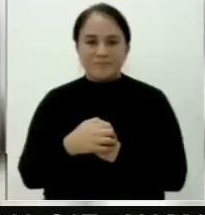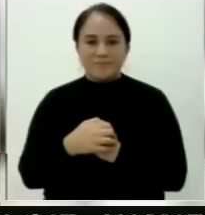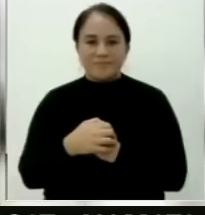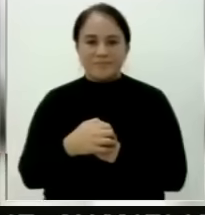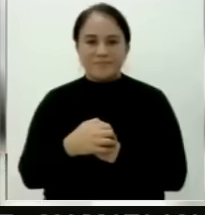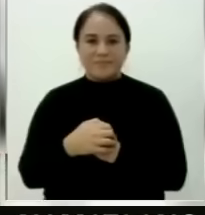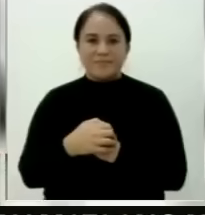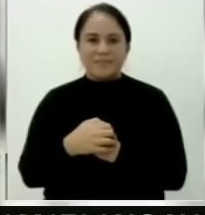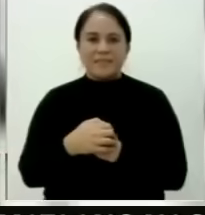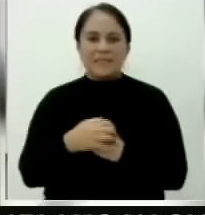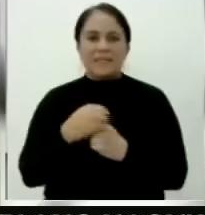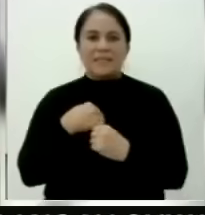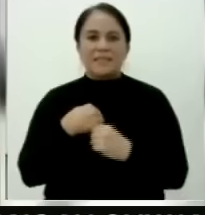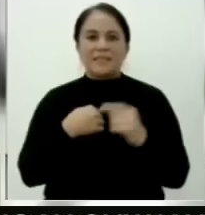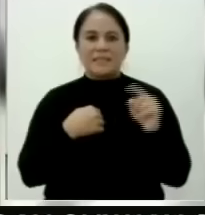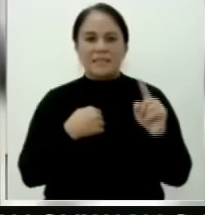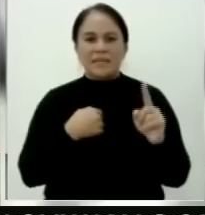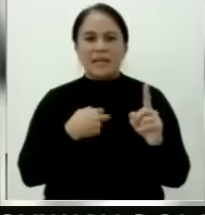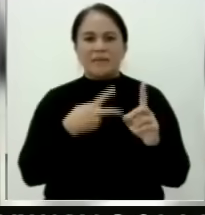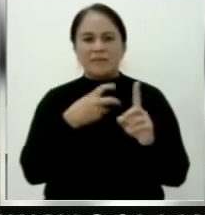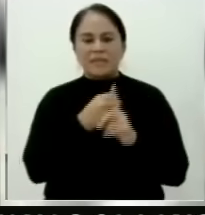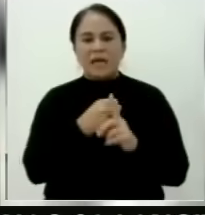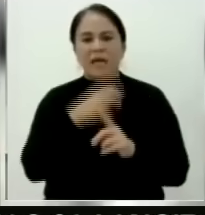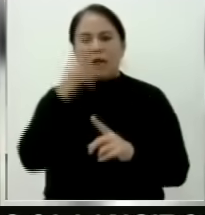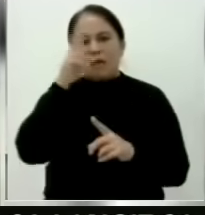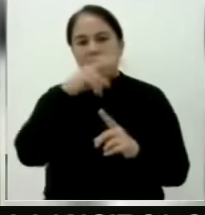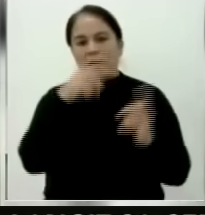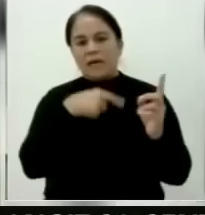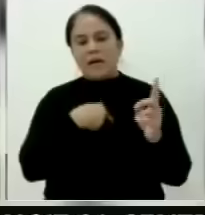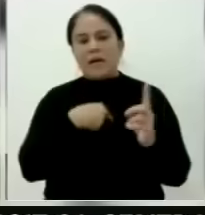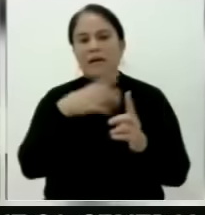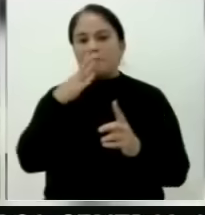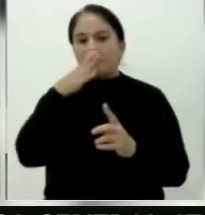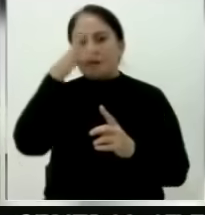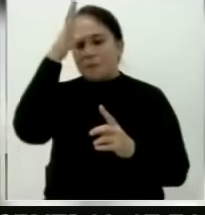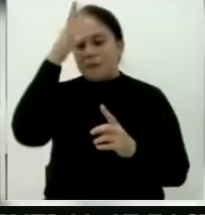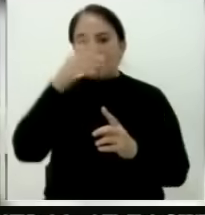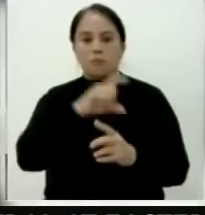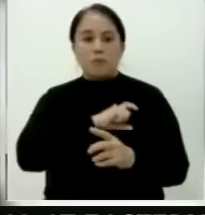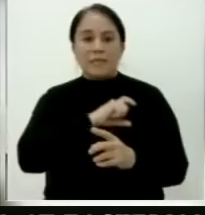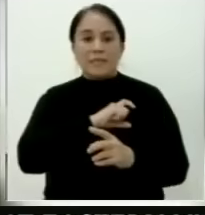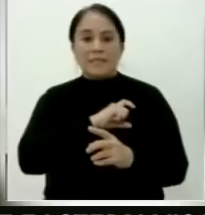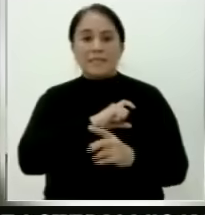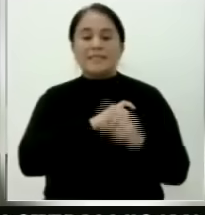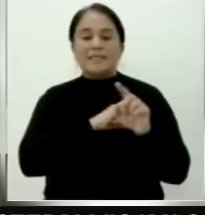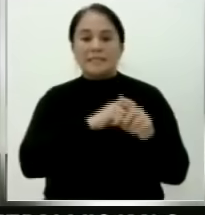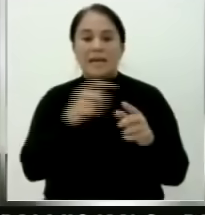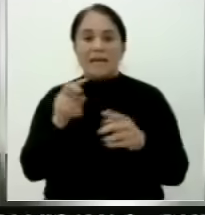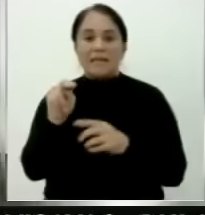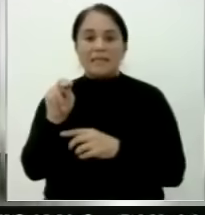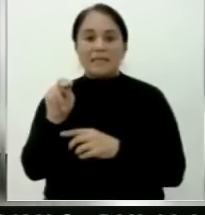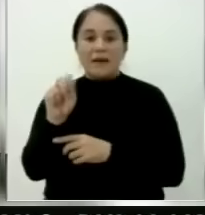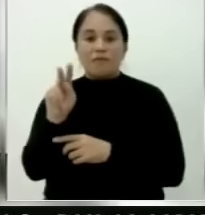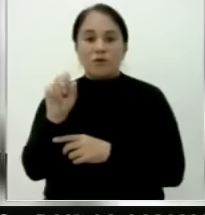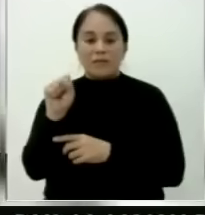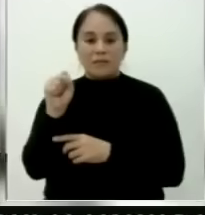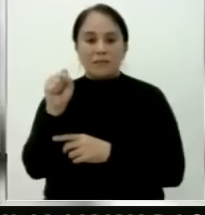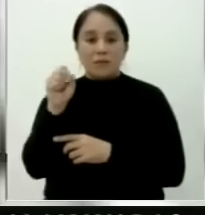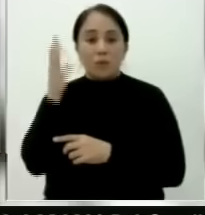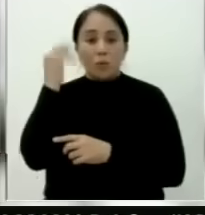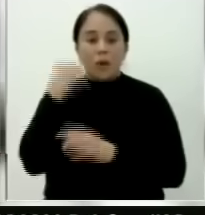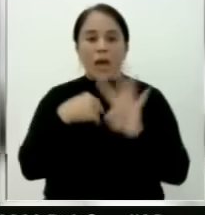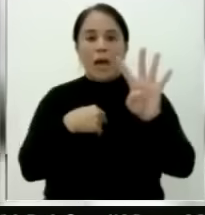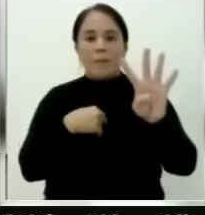na biktima ng maling akala ang ilang magulang at pulis na nabutas kasunod ng pagkawala ng apat na minor